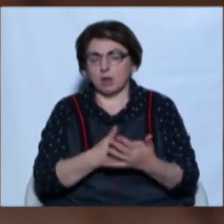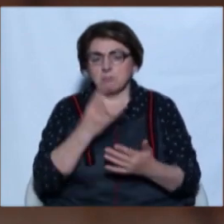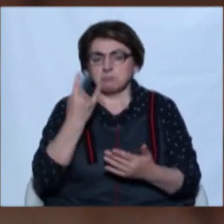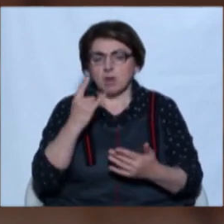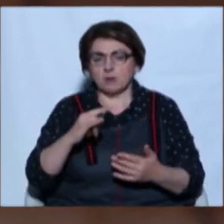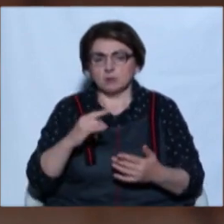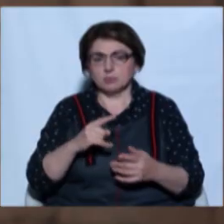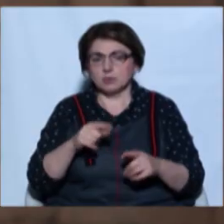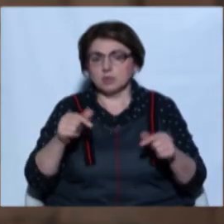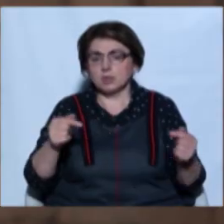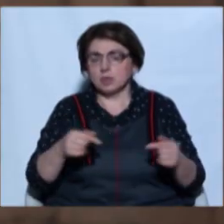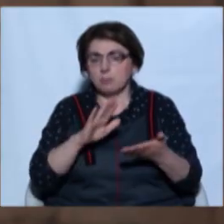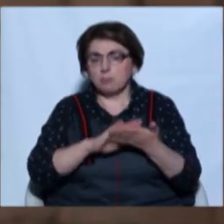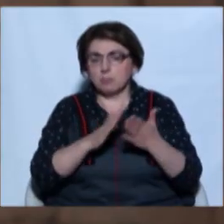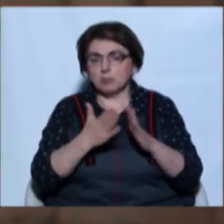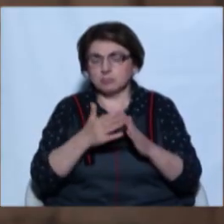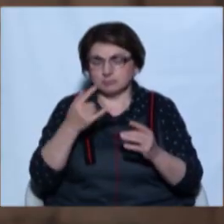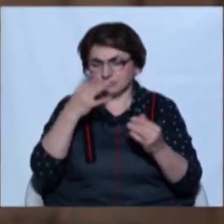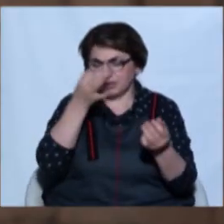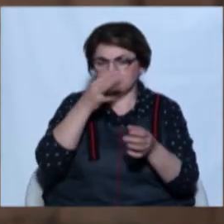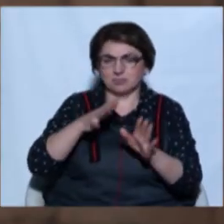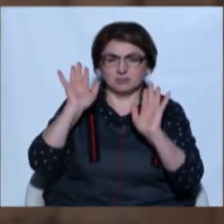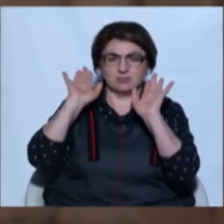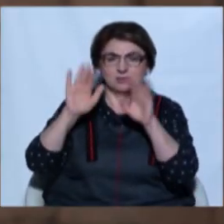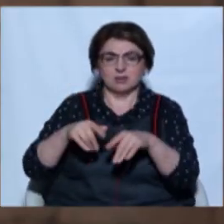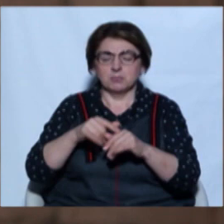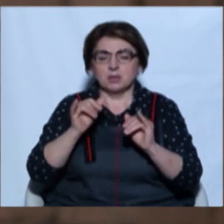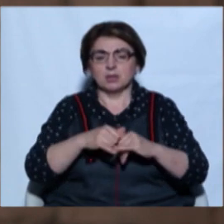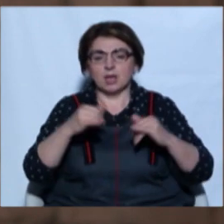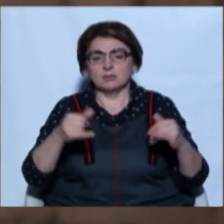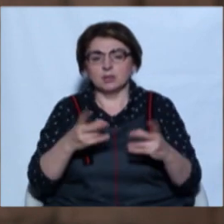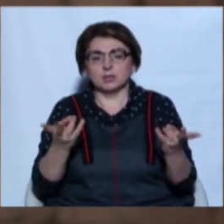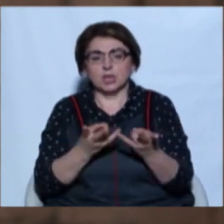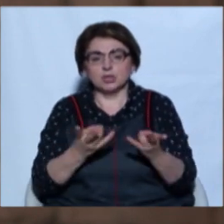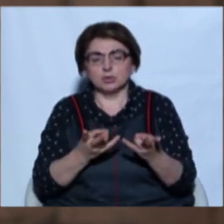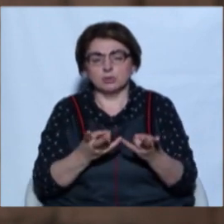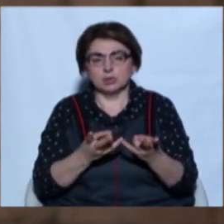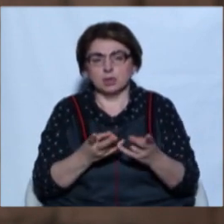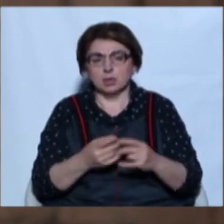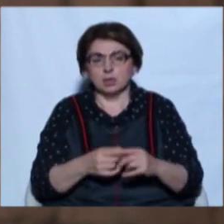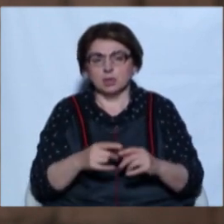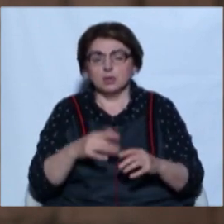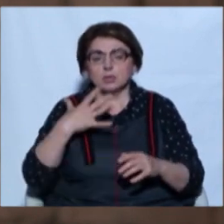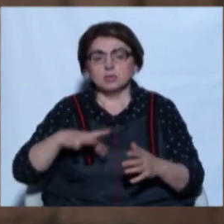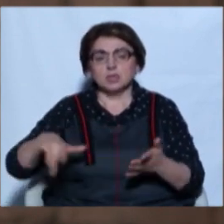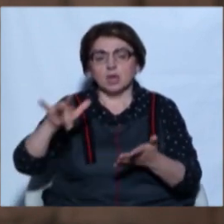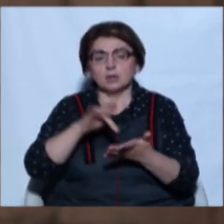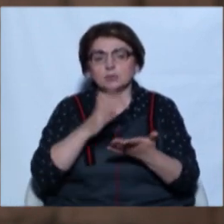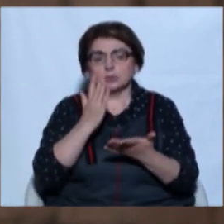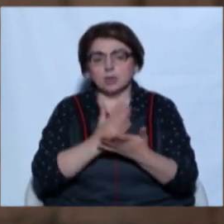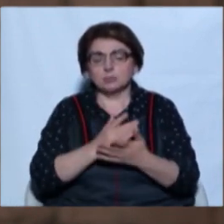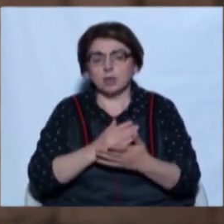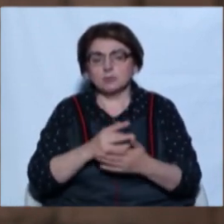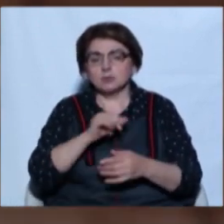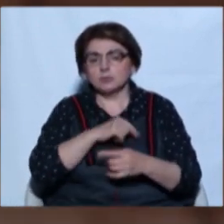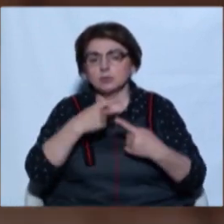მაგალითად ბავშვების სათანადო პირობების უგულებელყოფას, რომელიც მისი განვითარებისთვის არის საჭირო. საქართველოში